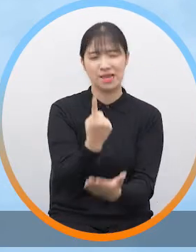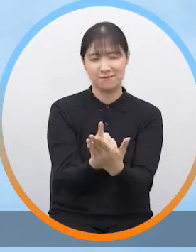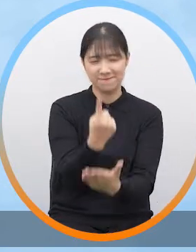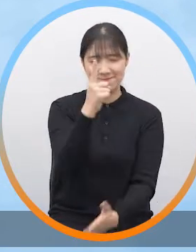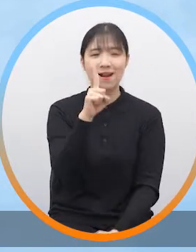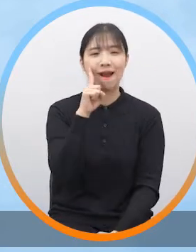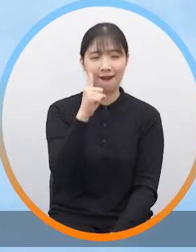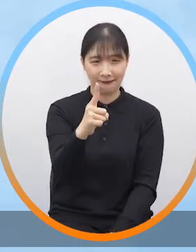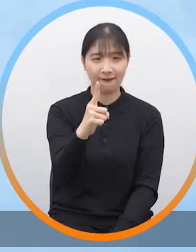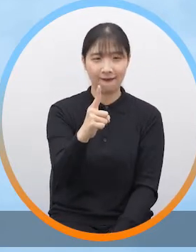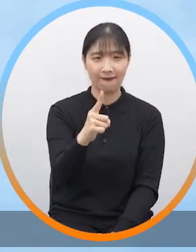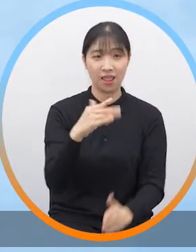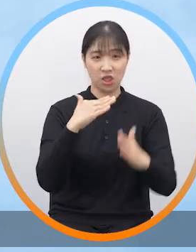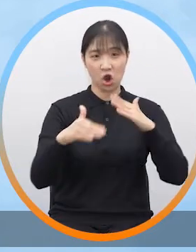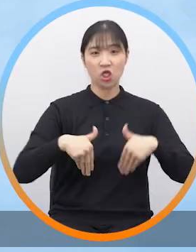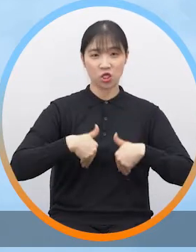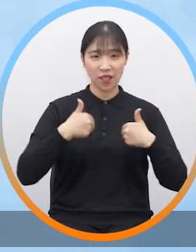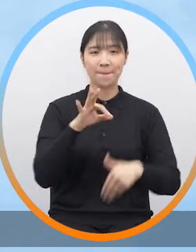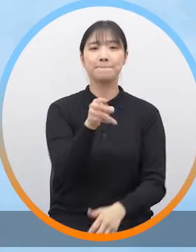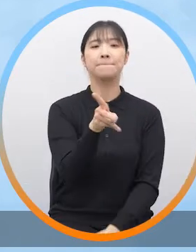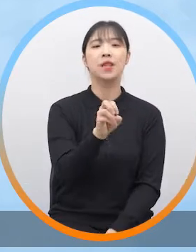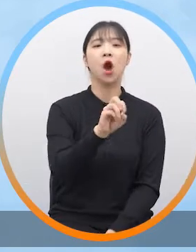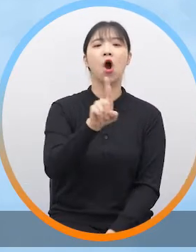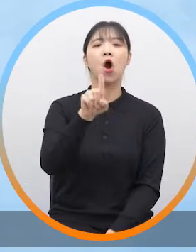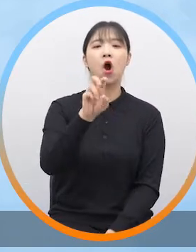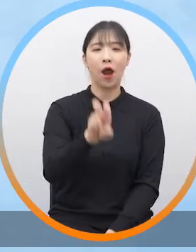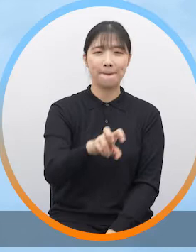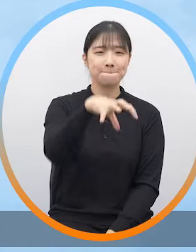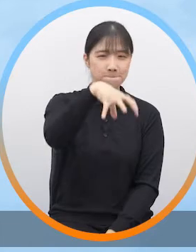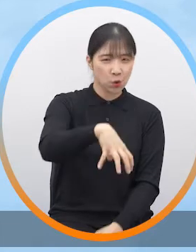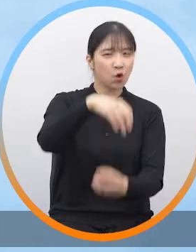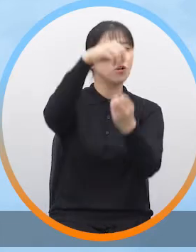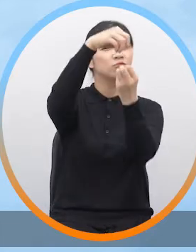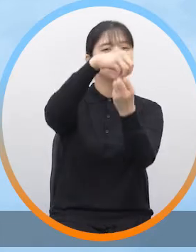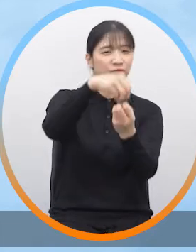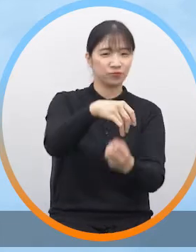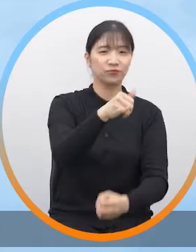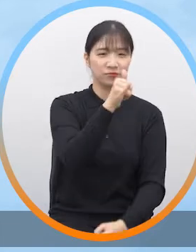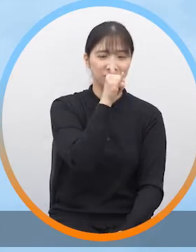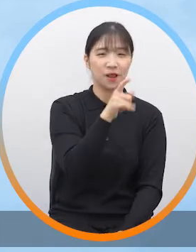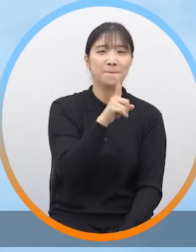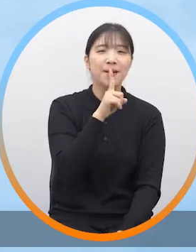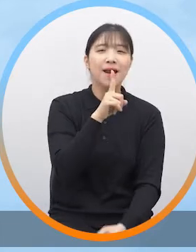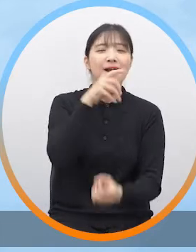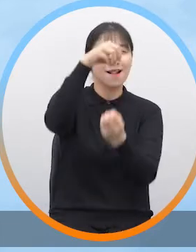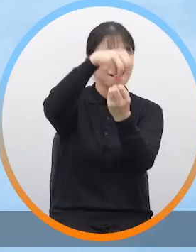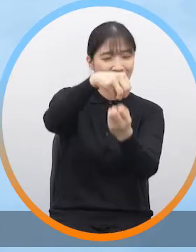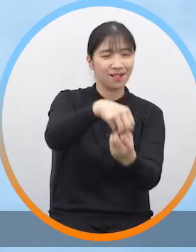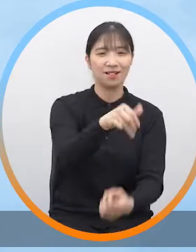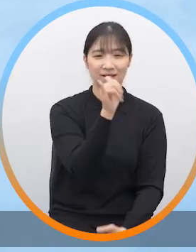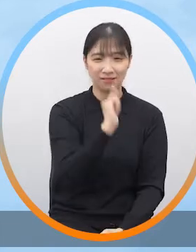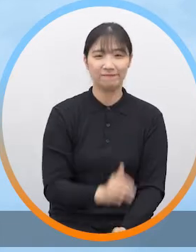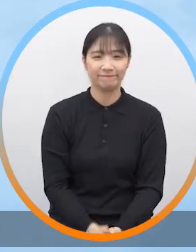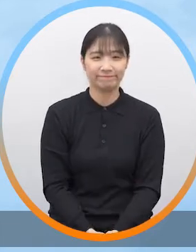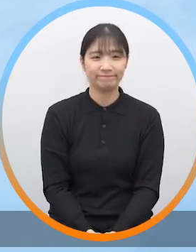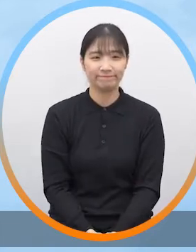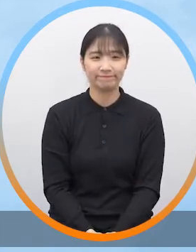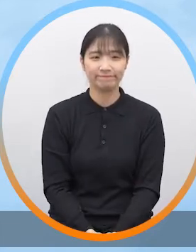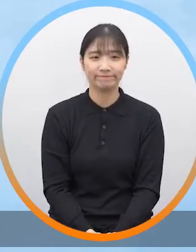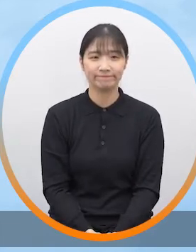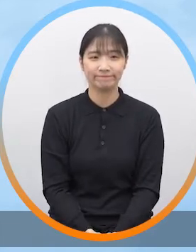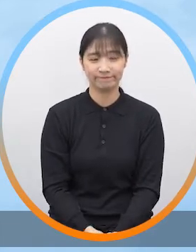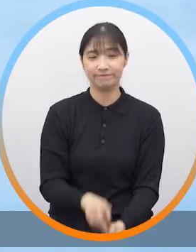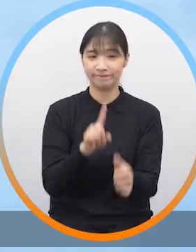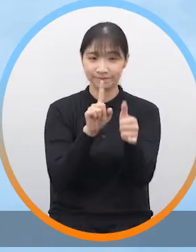유일하게 전라남도 영암에서만 전해 내려오고 있습니다. 즉 구전되고 있다는 것이죠. 자,